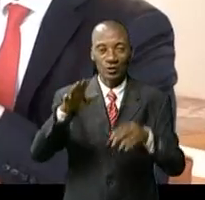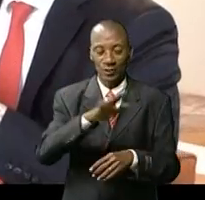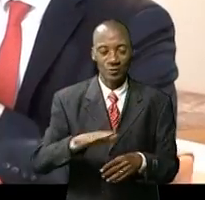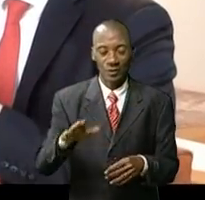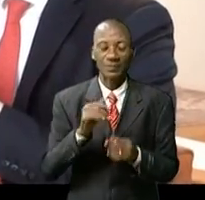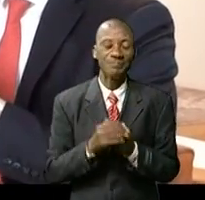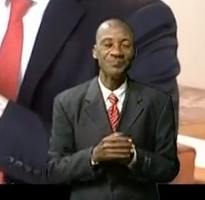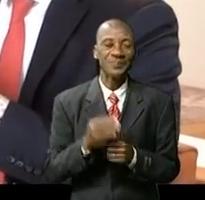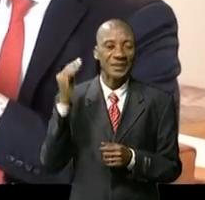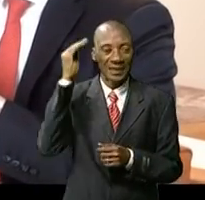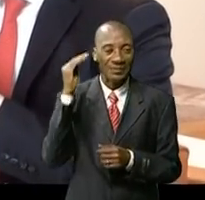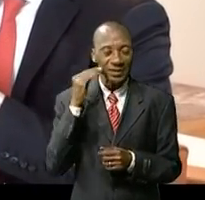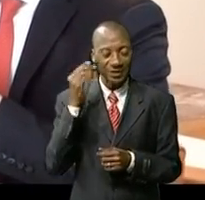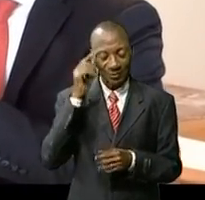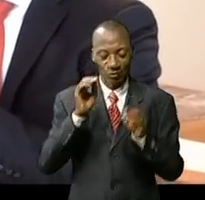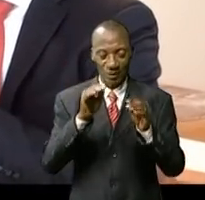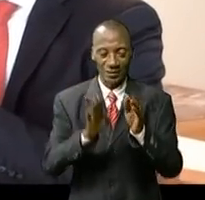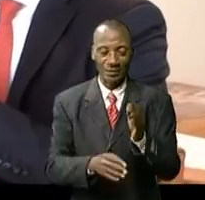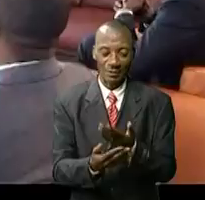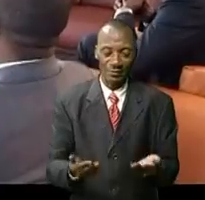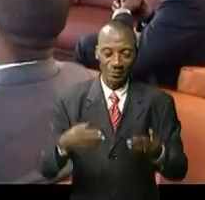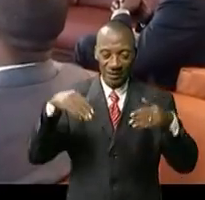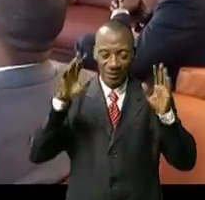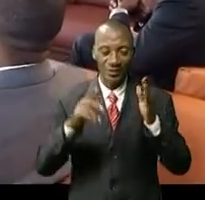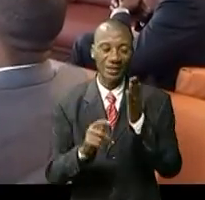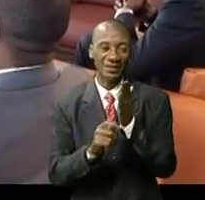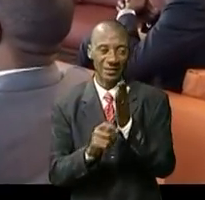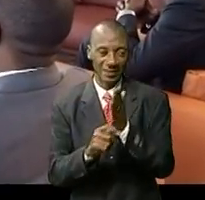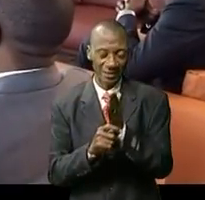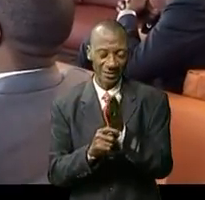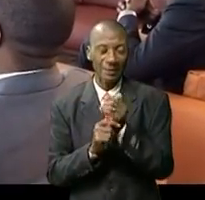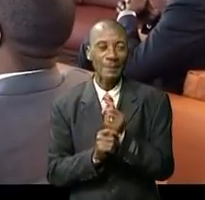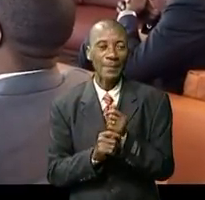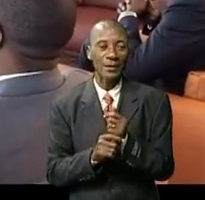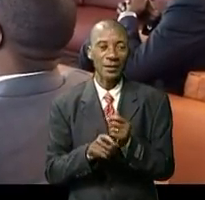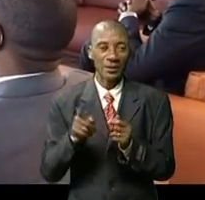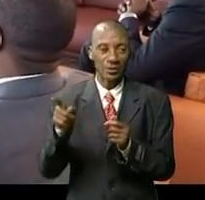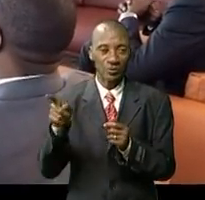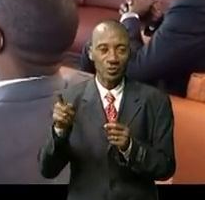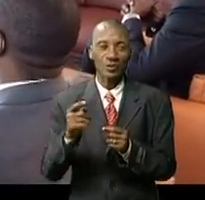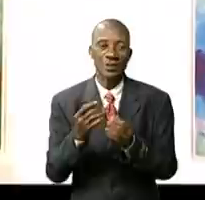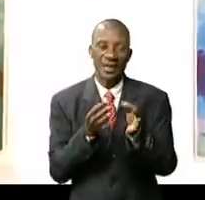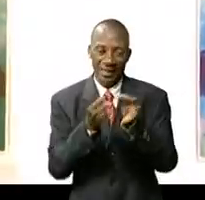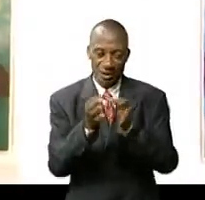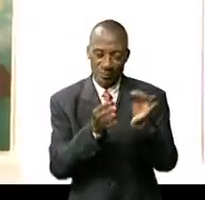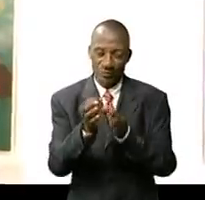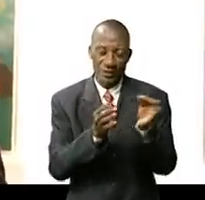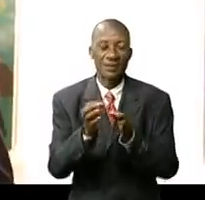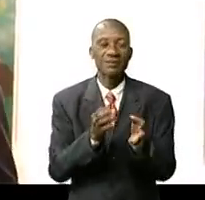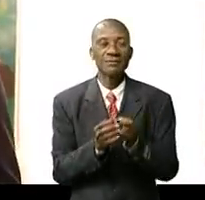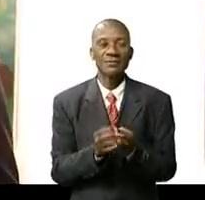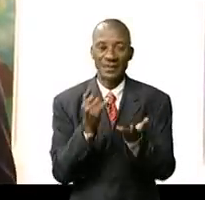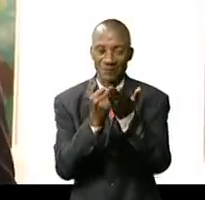le ministre de l'enseignement primaire, secondaire et technique, Tony Mwaba, donne un aperçu de cet